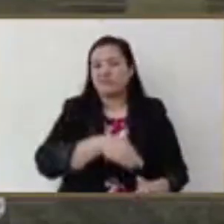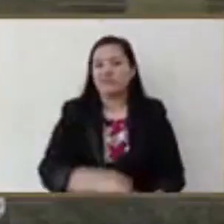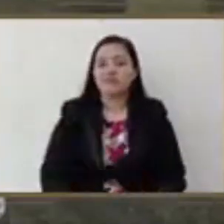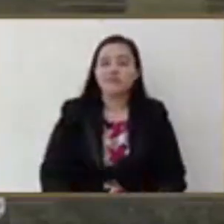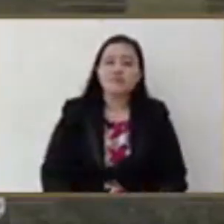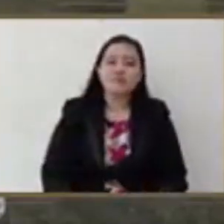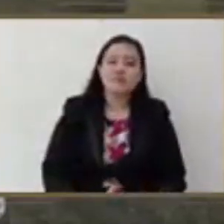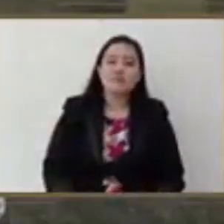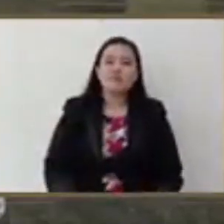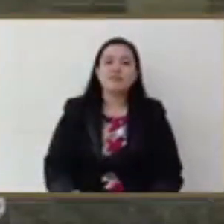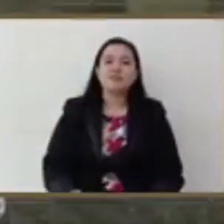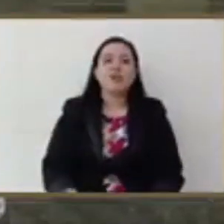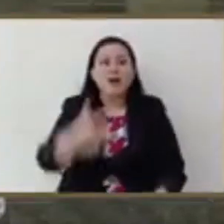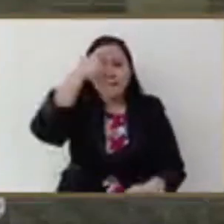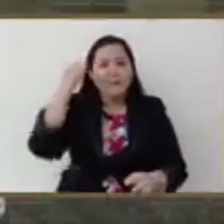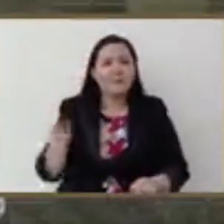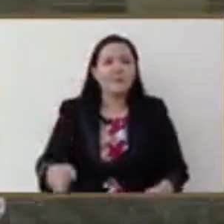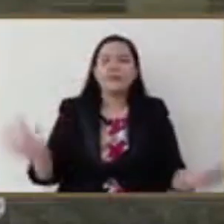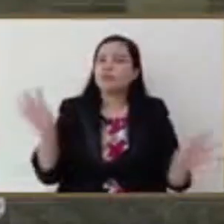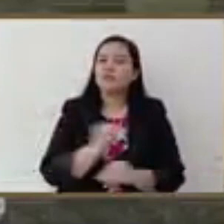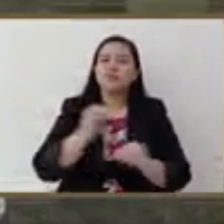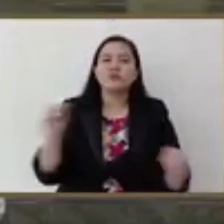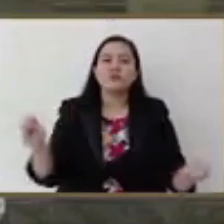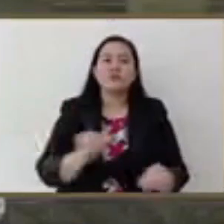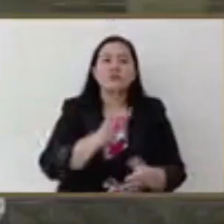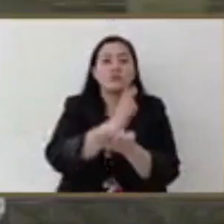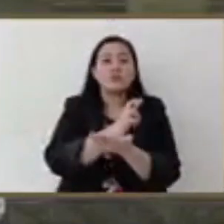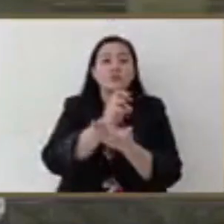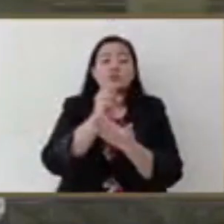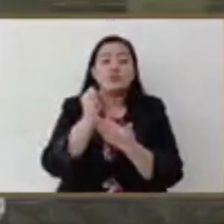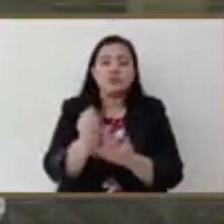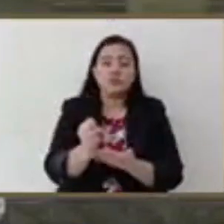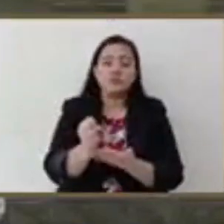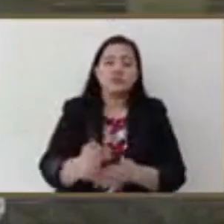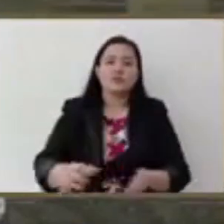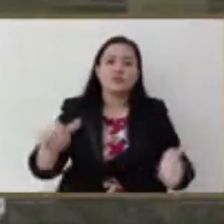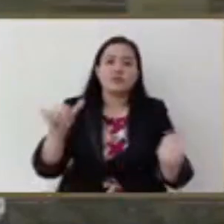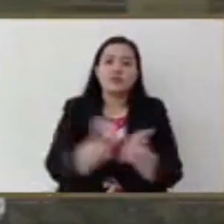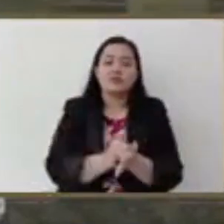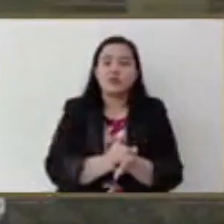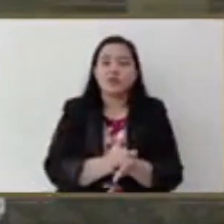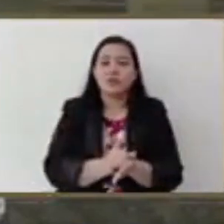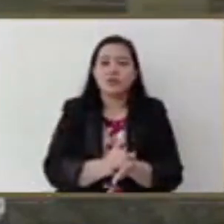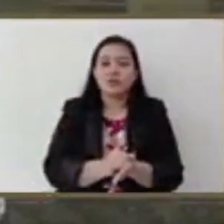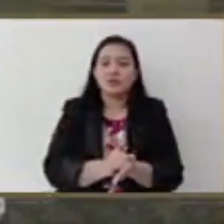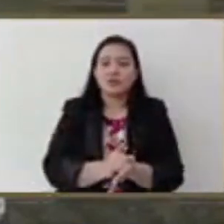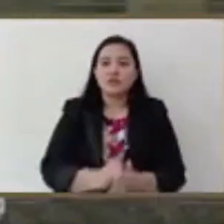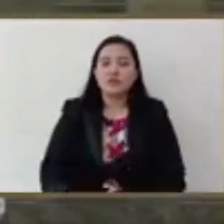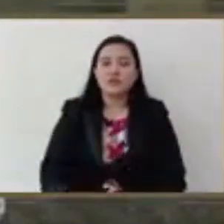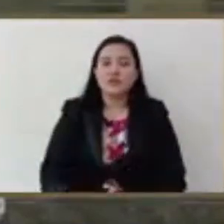Sapagkat walang anumang samahan po tayo rito, kapatid, na dapat nag-ugnay sa atin sa isa't